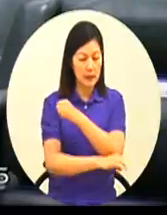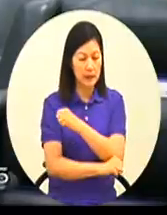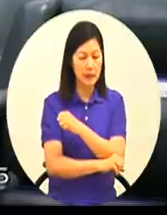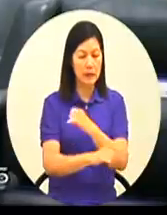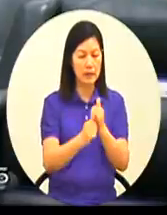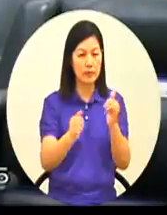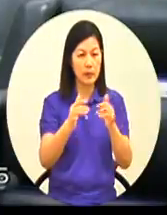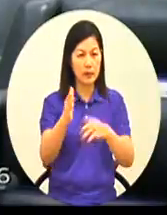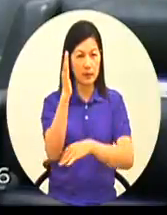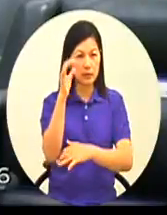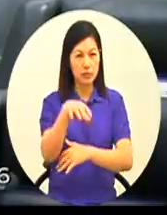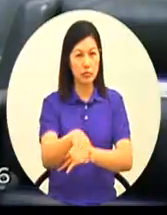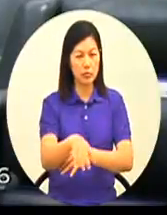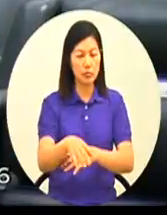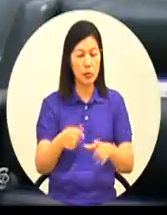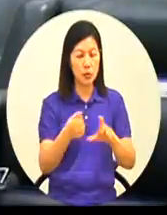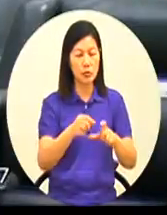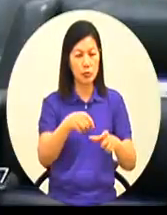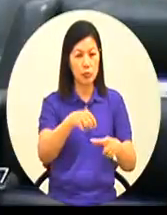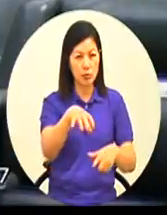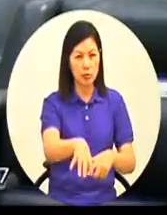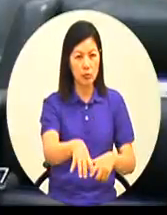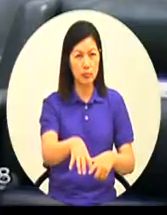很多都是所谓的区公所。